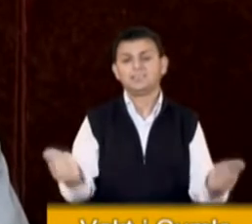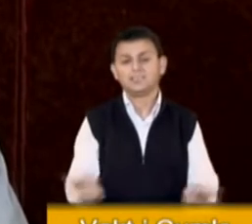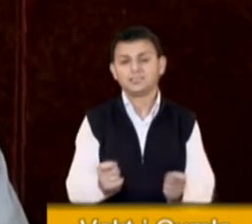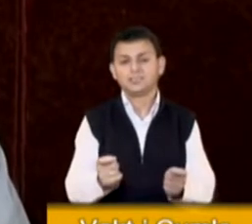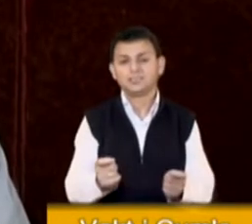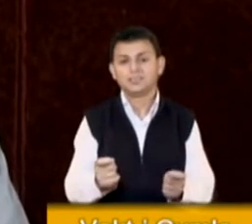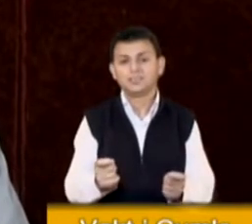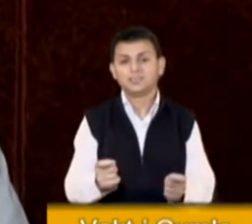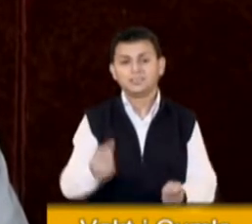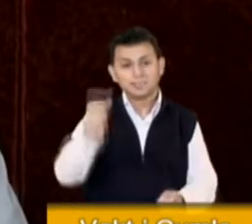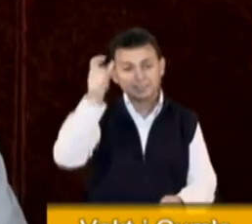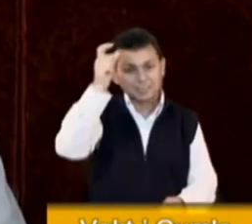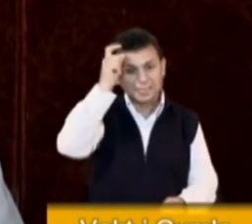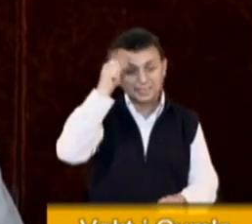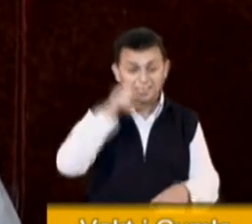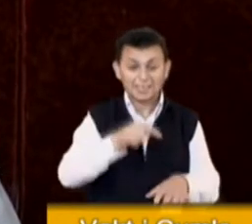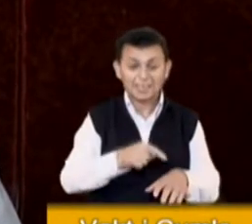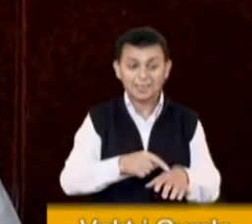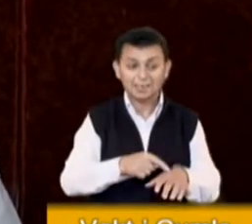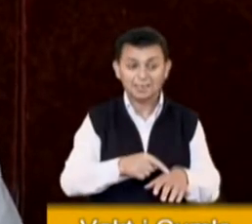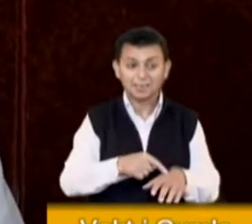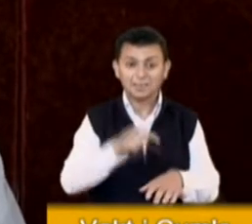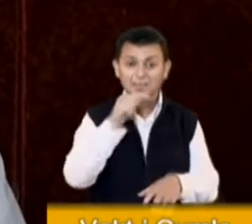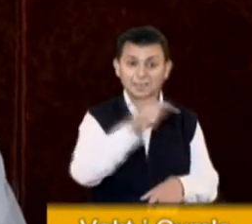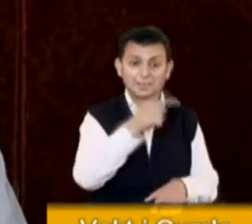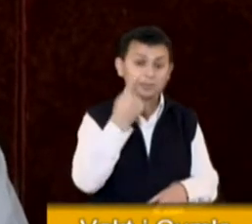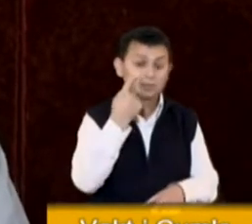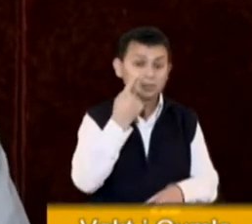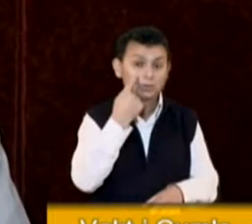Çünkü şeytan eliyle senin gözüne dürtüyor.